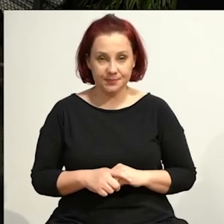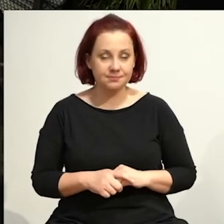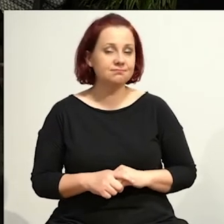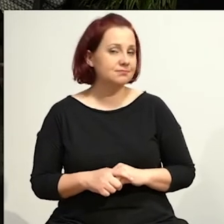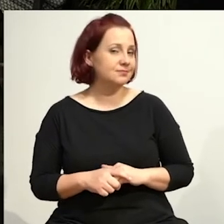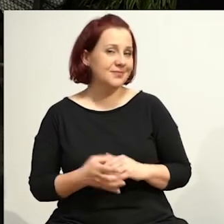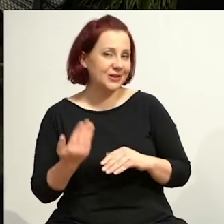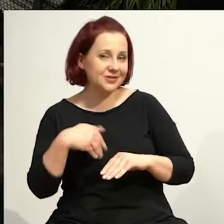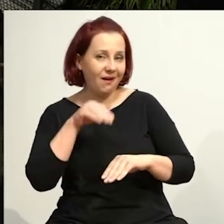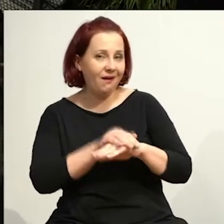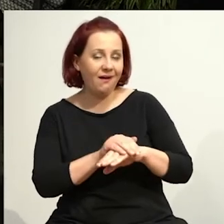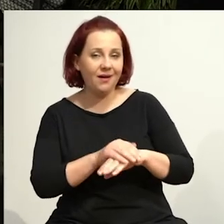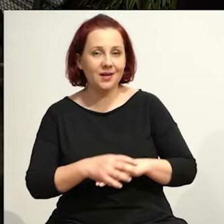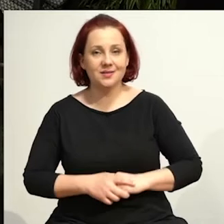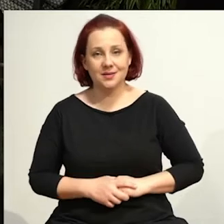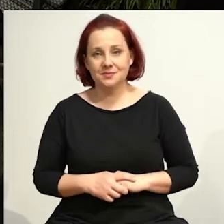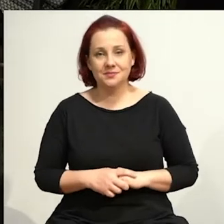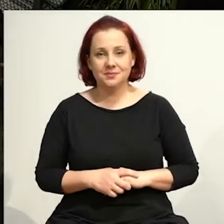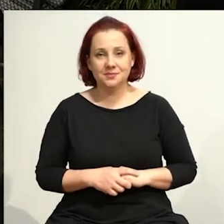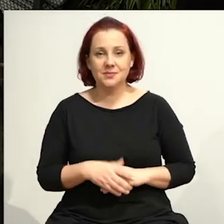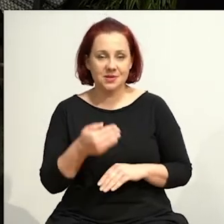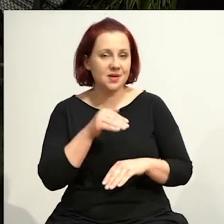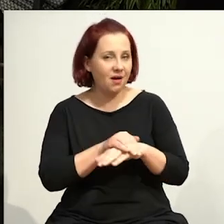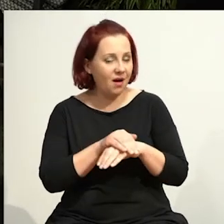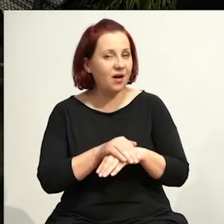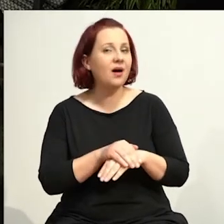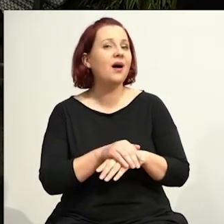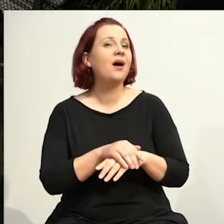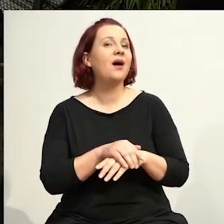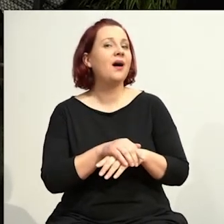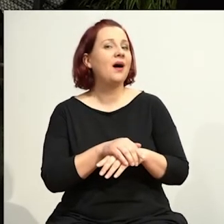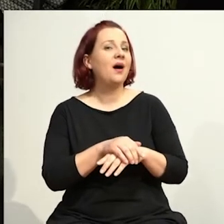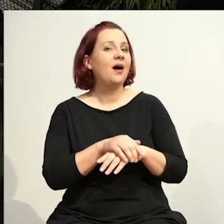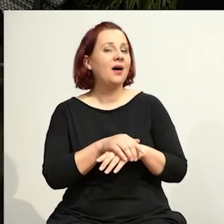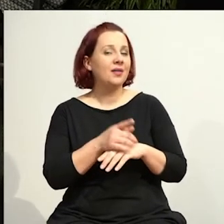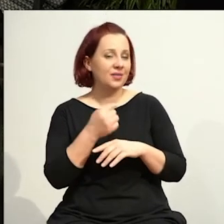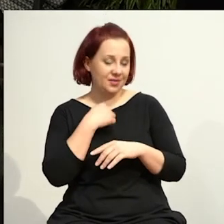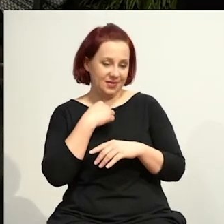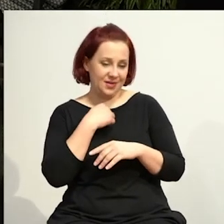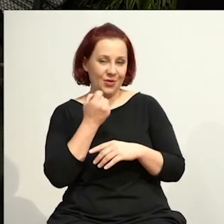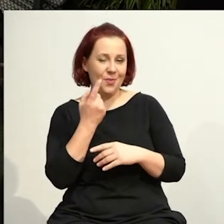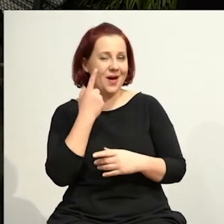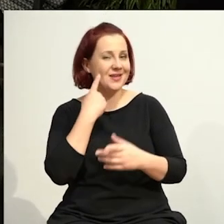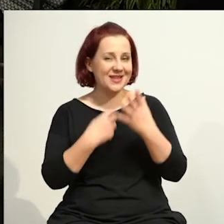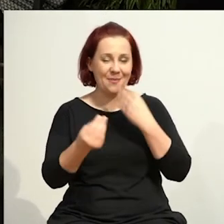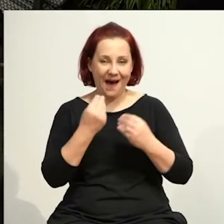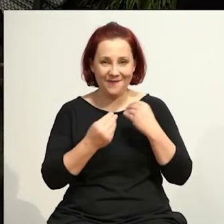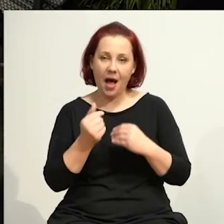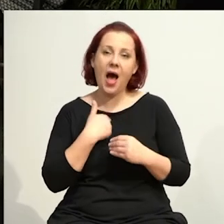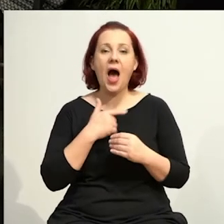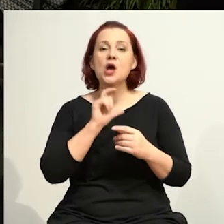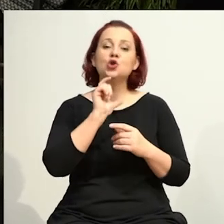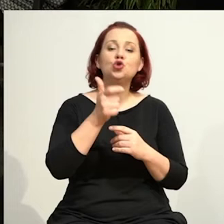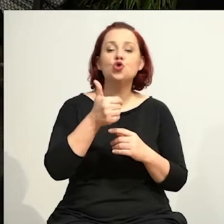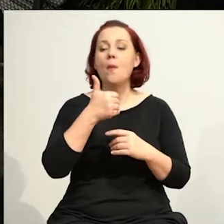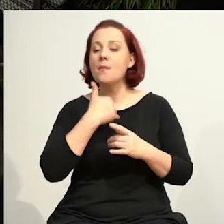Zgadzam się jak najbardziej tutaj z tym, że zabawiłam się przez jakiś czas w taką zabawę, a co by było gdyby? Więc a